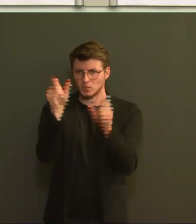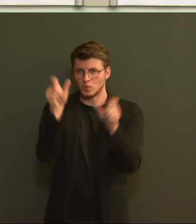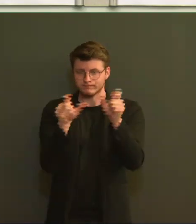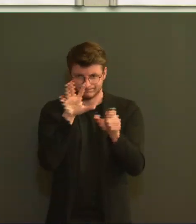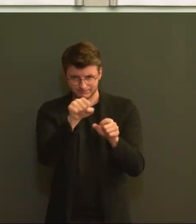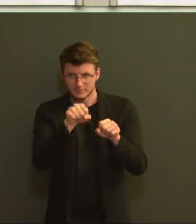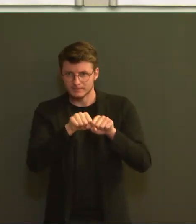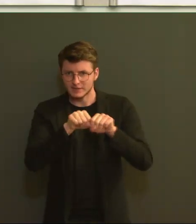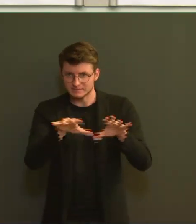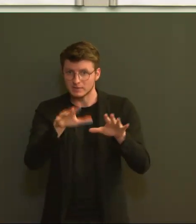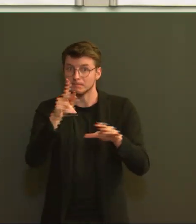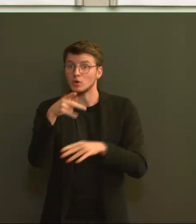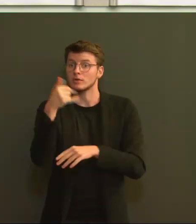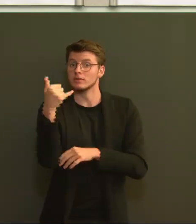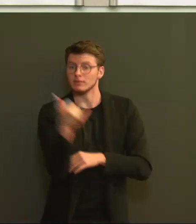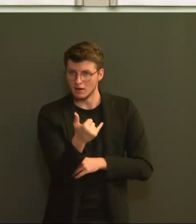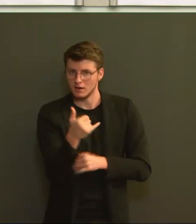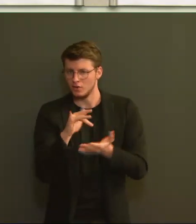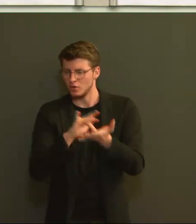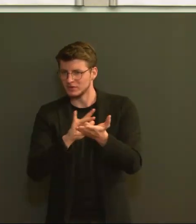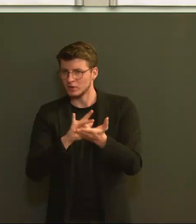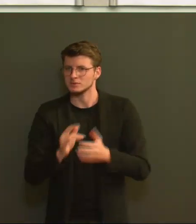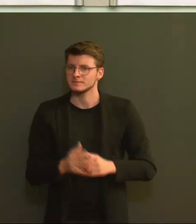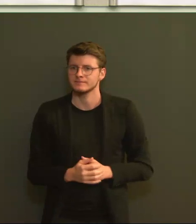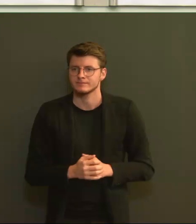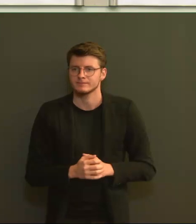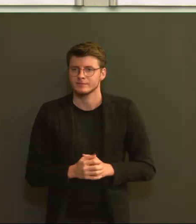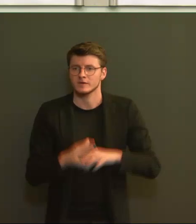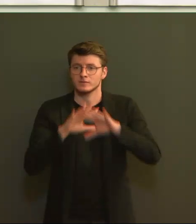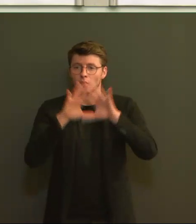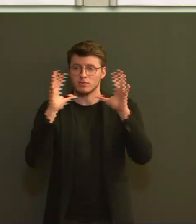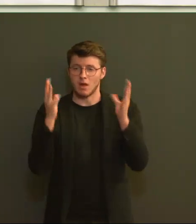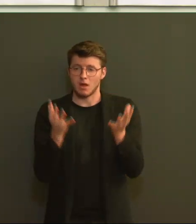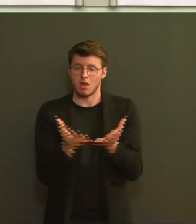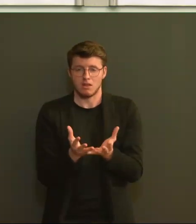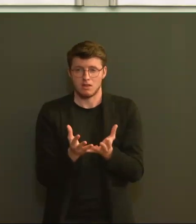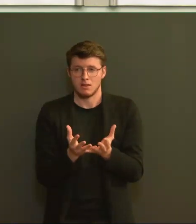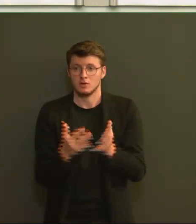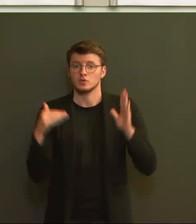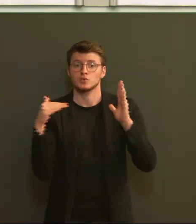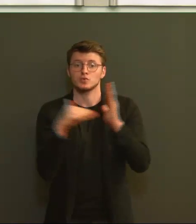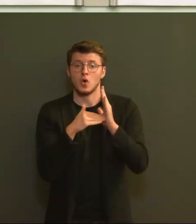een COVID-infectie op. In totaal werden er